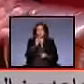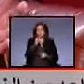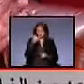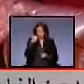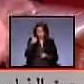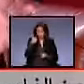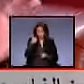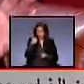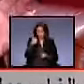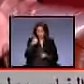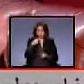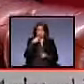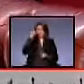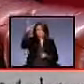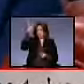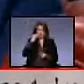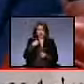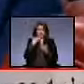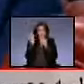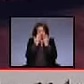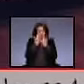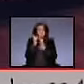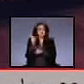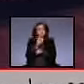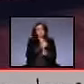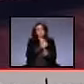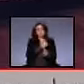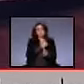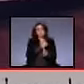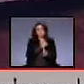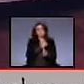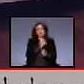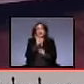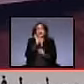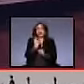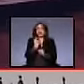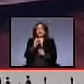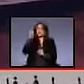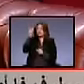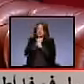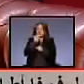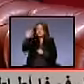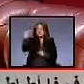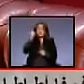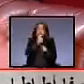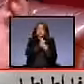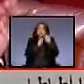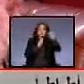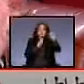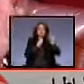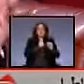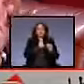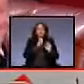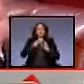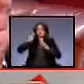وبرضو انا من نعمه ربنا عليا ان انا درست اخراج، دايما لازم عين تانية تشوفك غيرك. لان لو